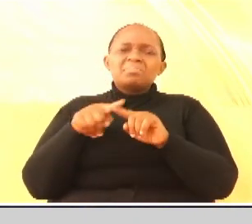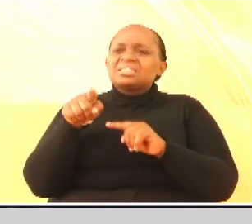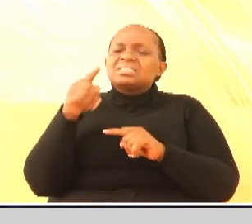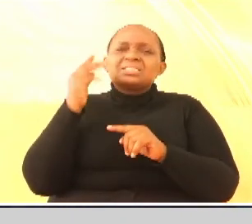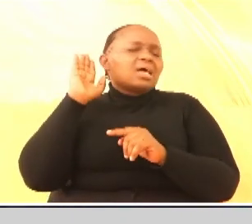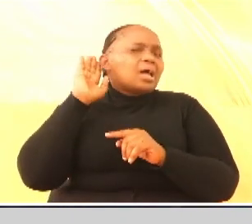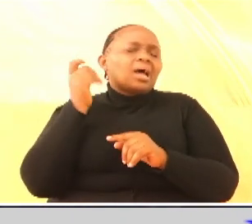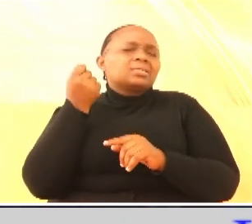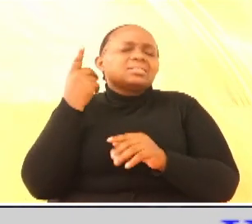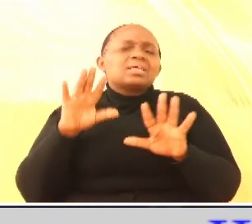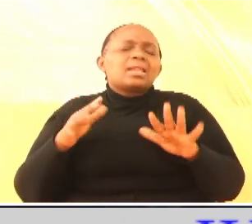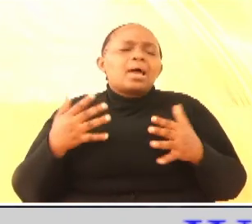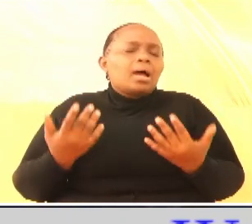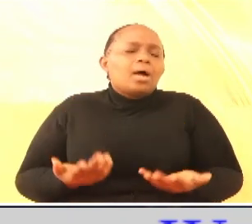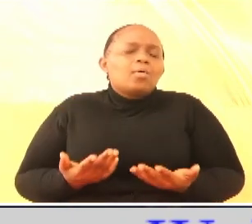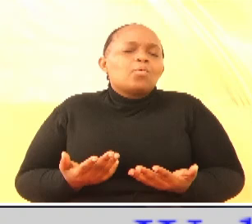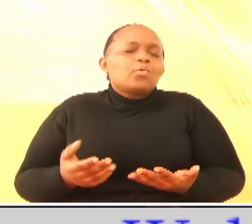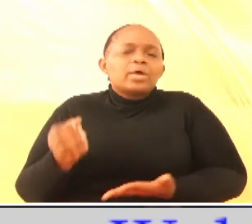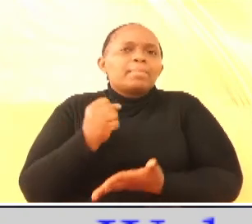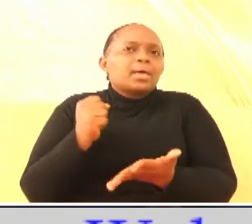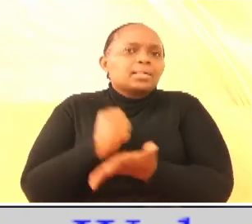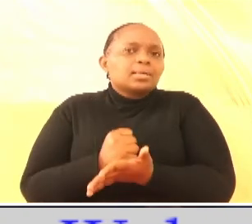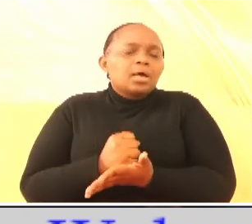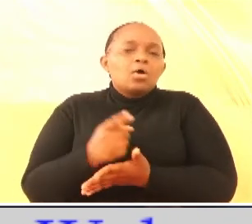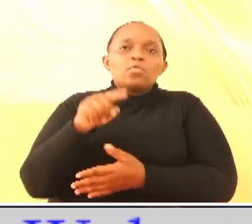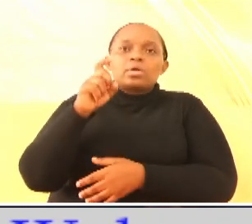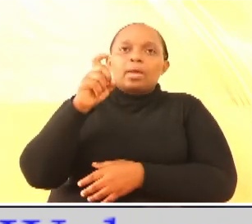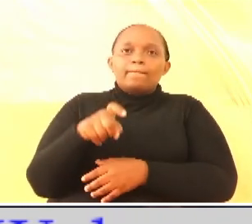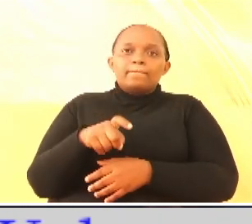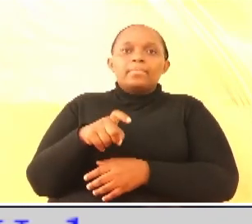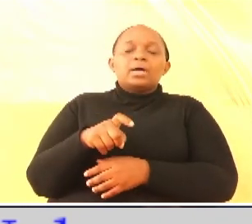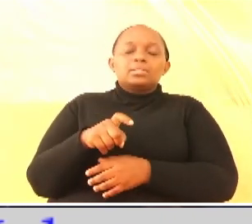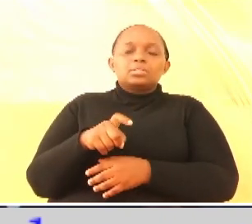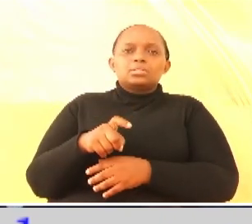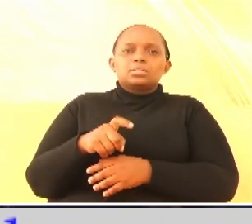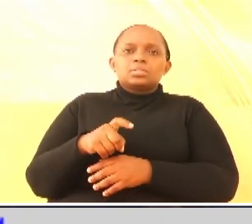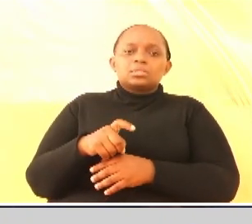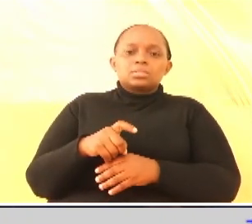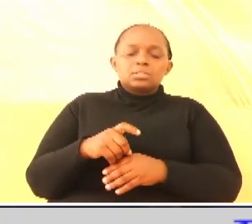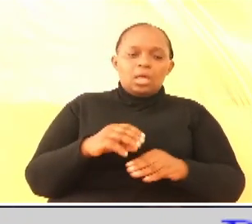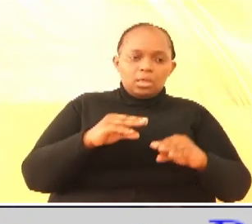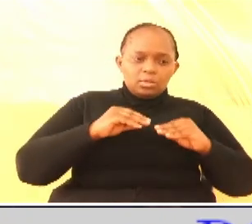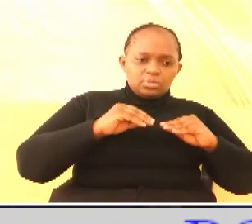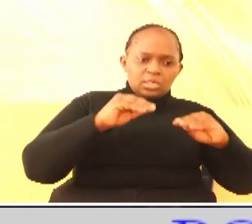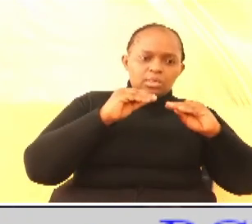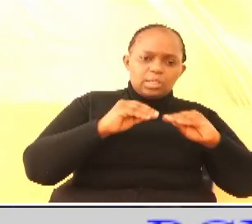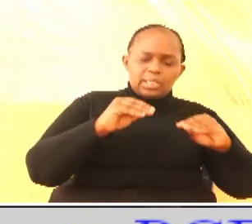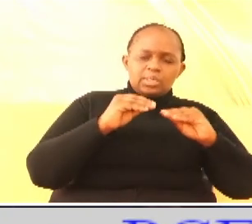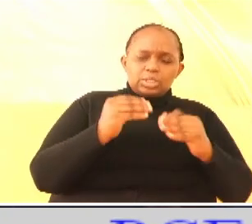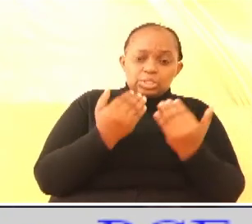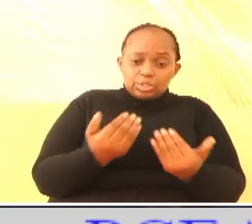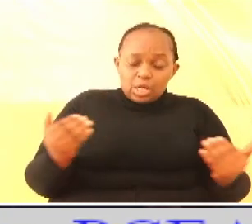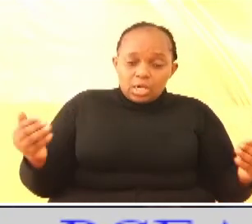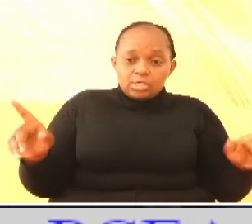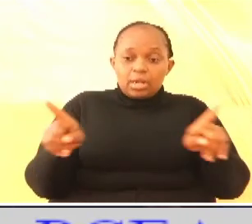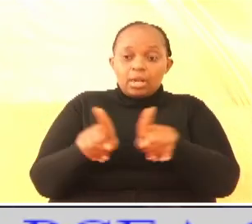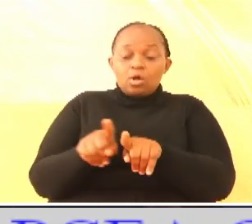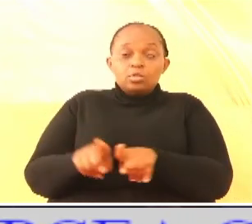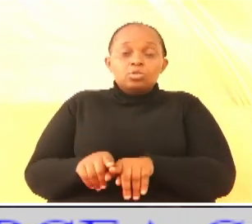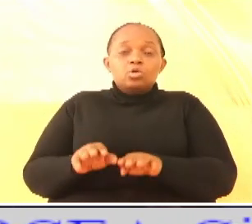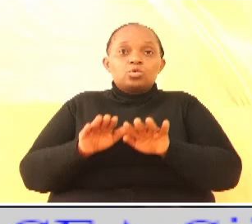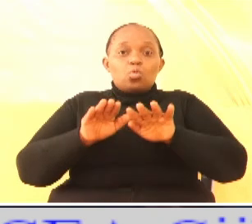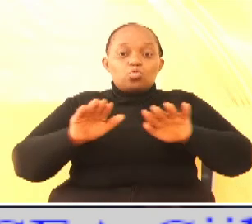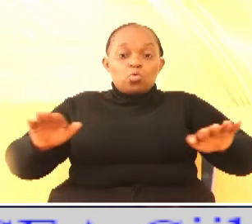kweli. Amen. Lazima tupackage hili neno bila litaeleweka na wana youth na ieleweke na watoto.